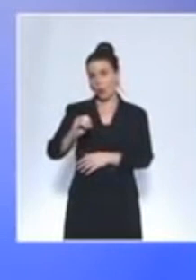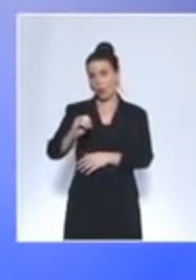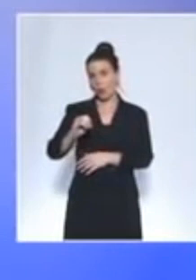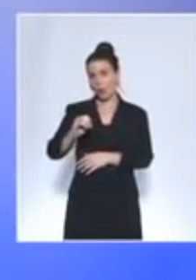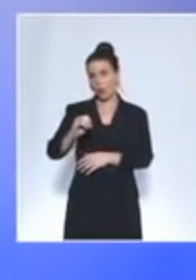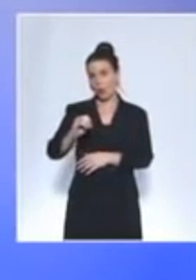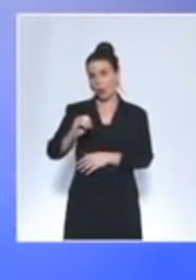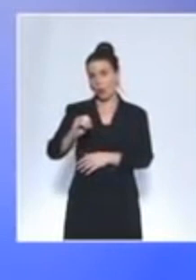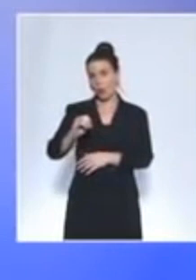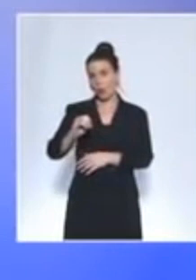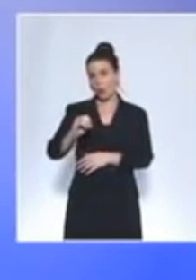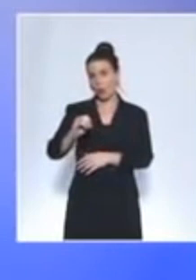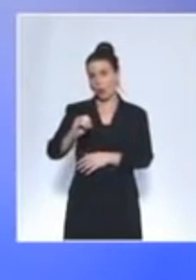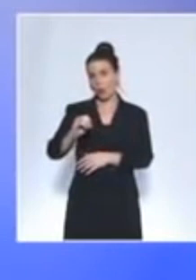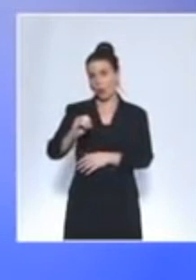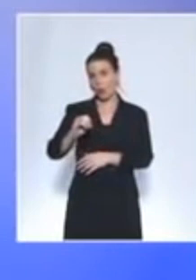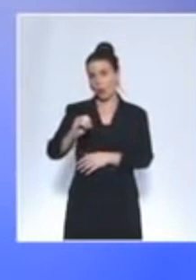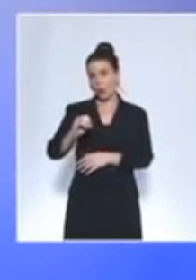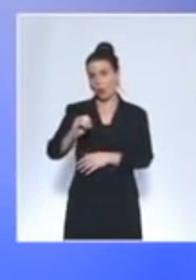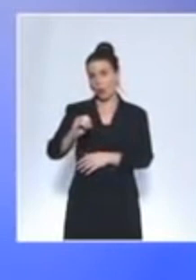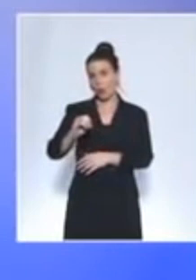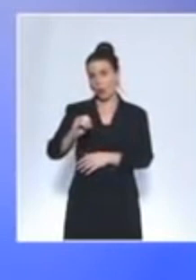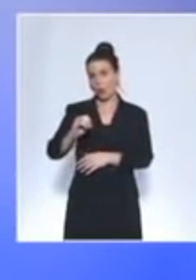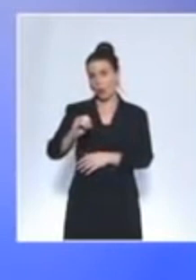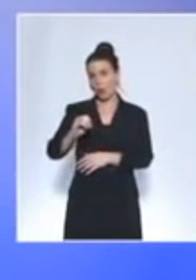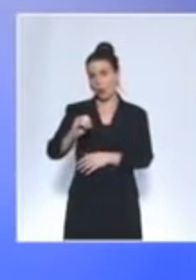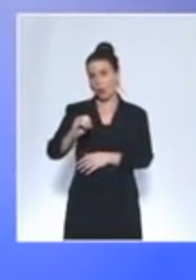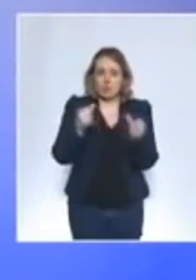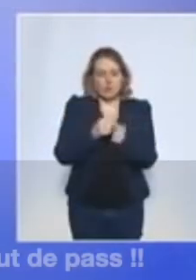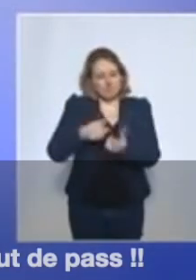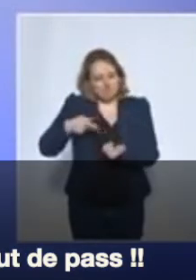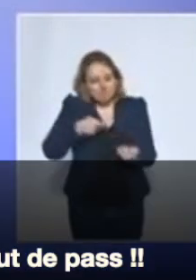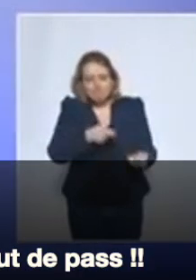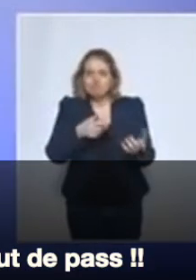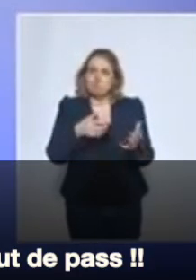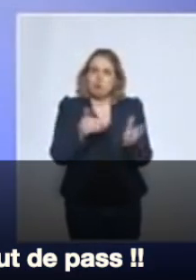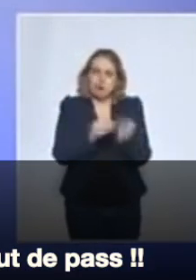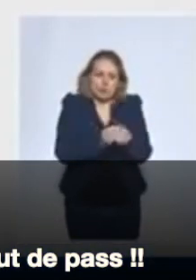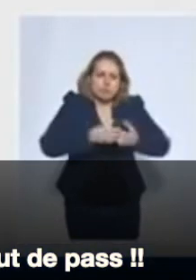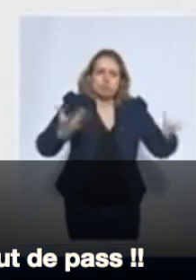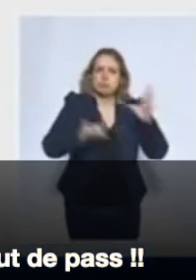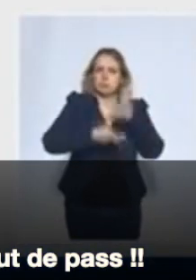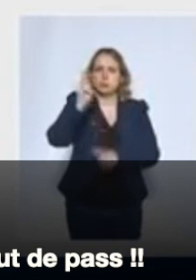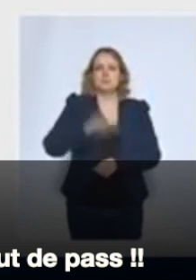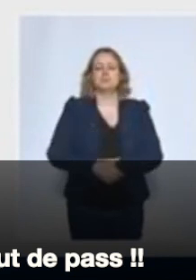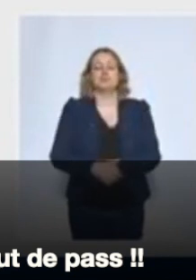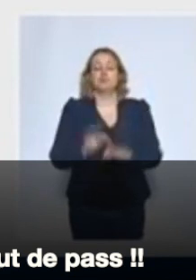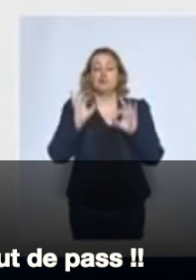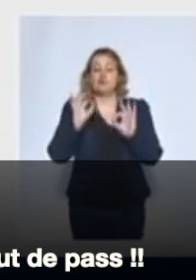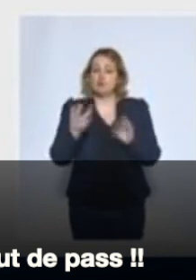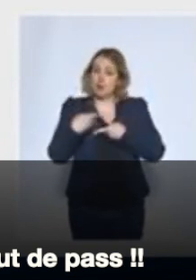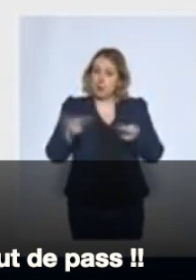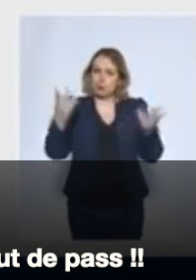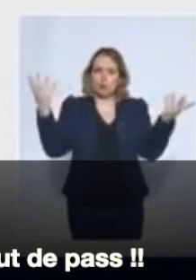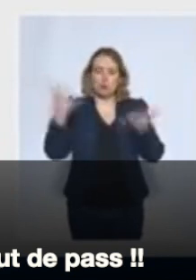Castor, en cette solde d'hiver a une réponse pour vous. Je vous annonce que nous allons permettre à